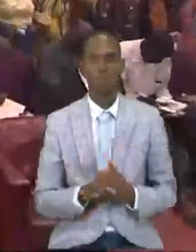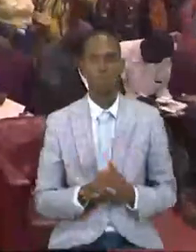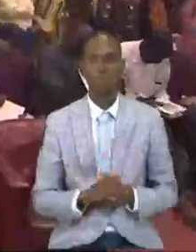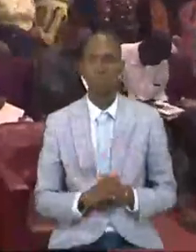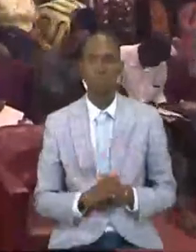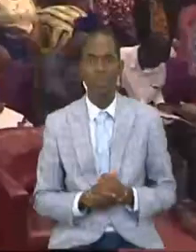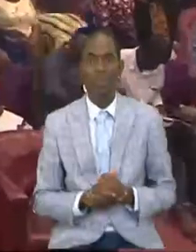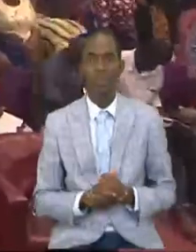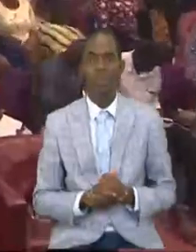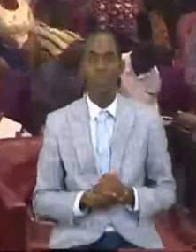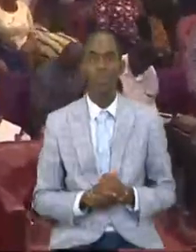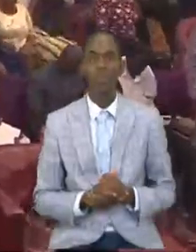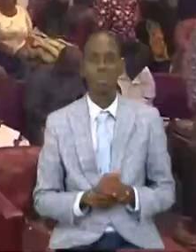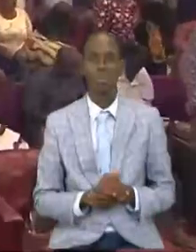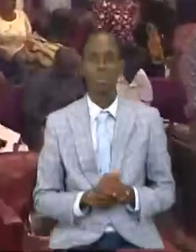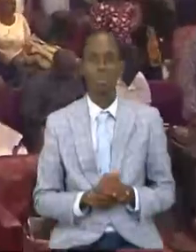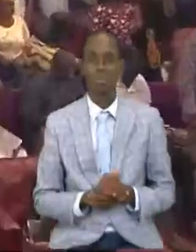Ce qui